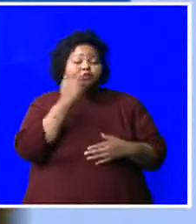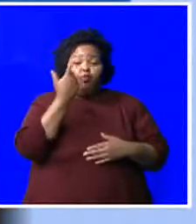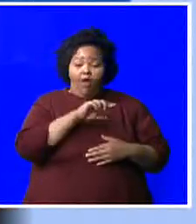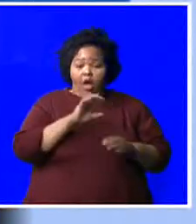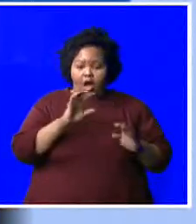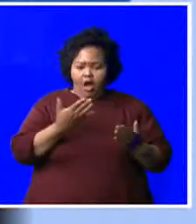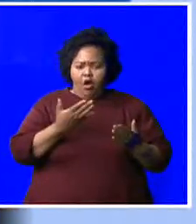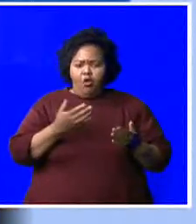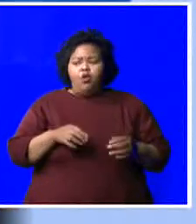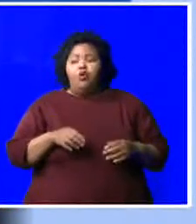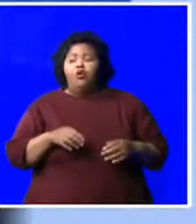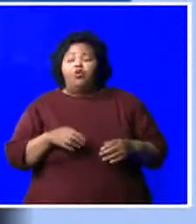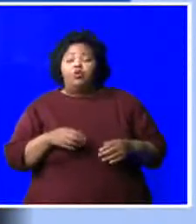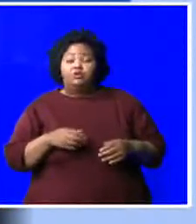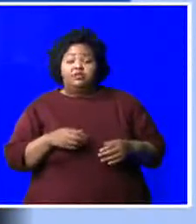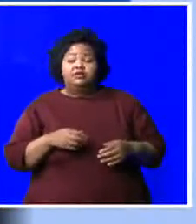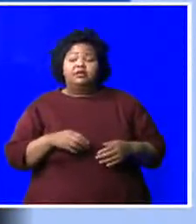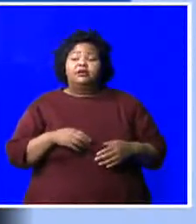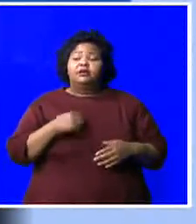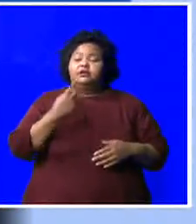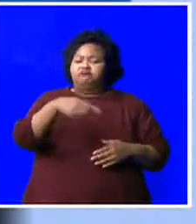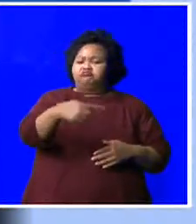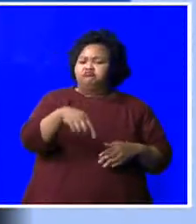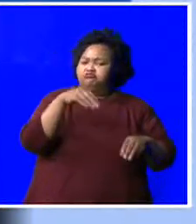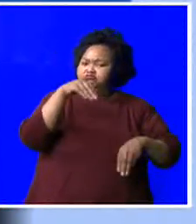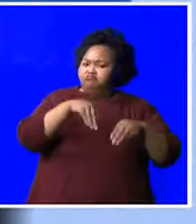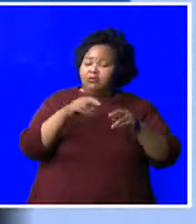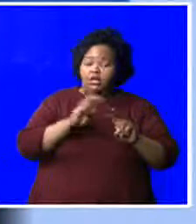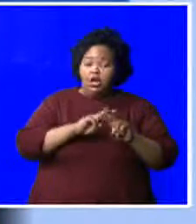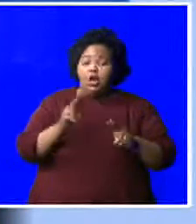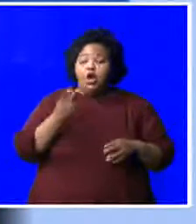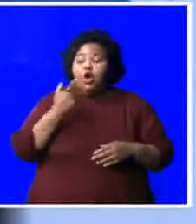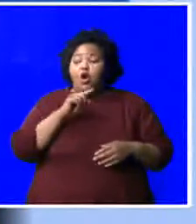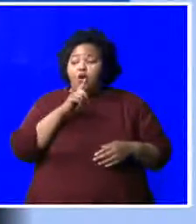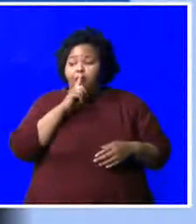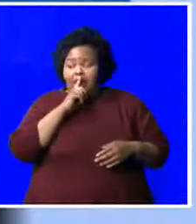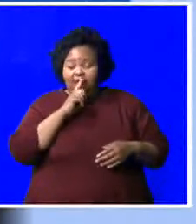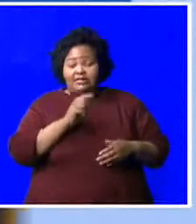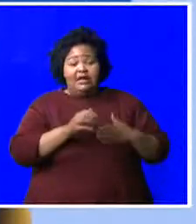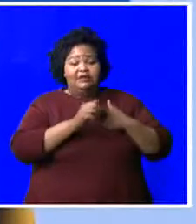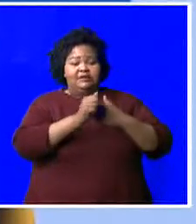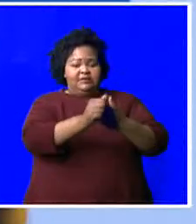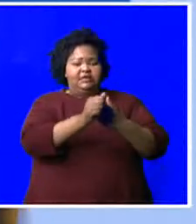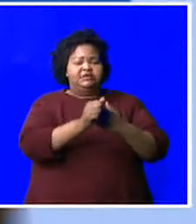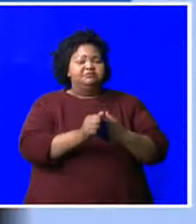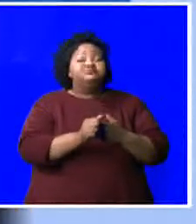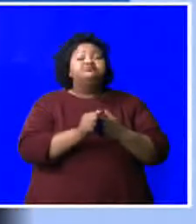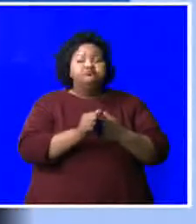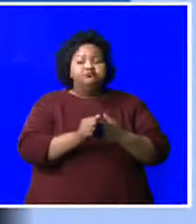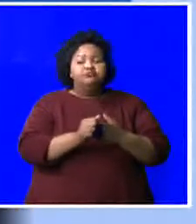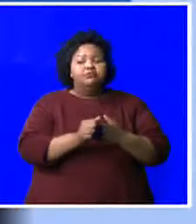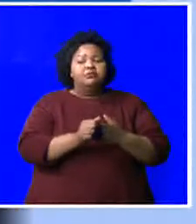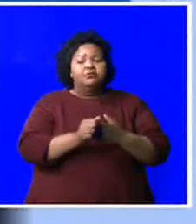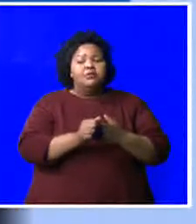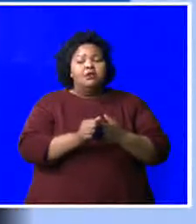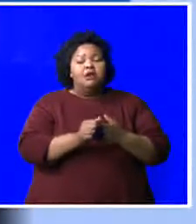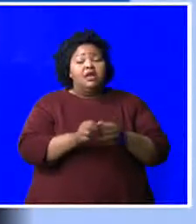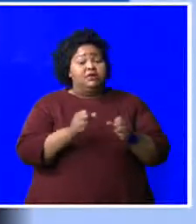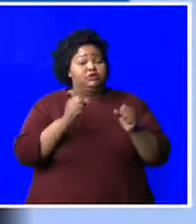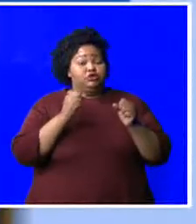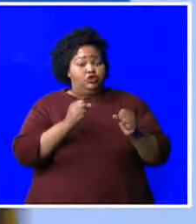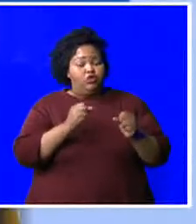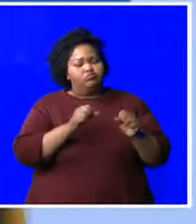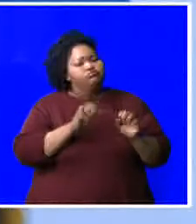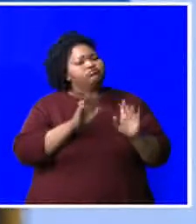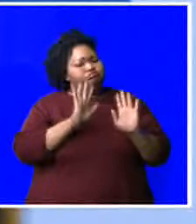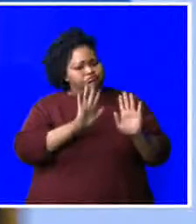malanga lobuholi bunye bumile lokwenshorisha le stability lokusho ukuthi kafishane kule yethu system buhle